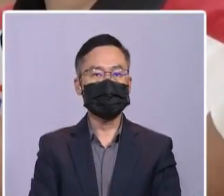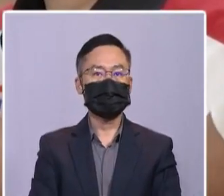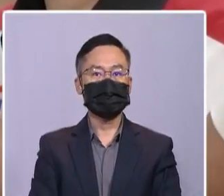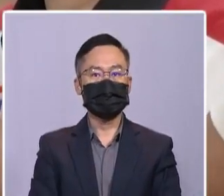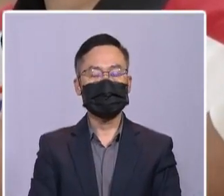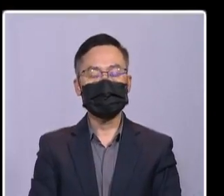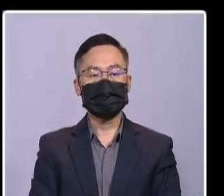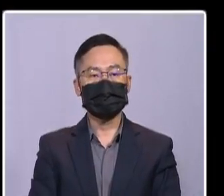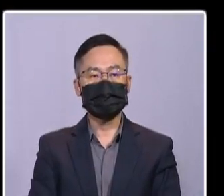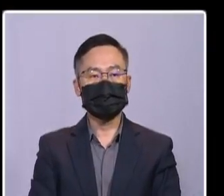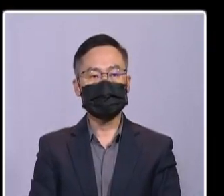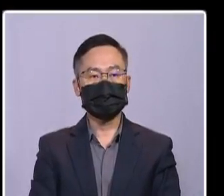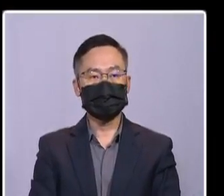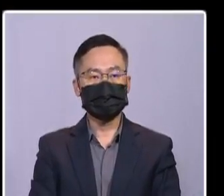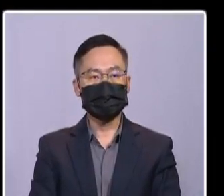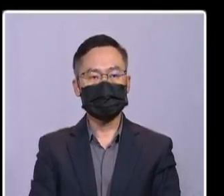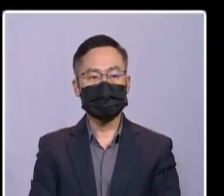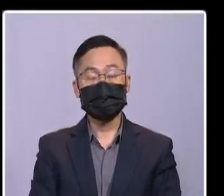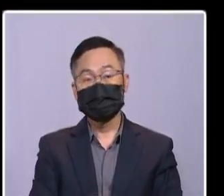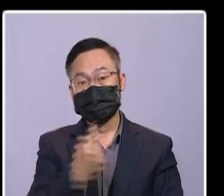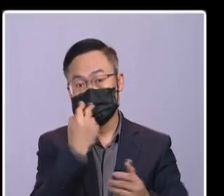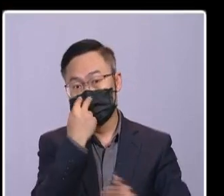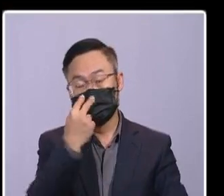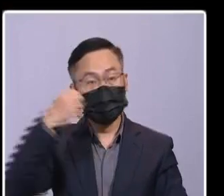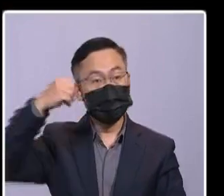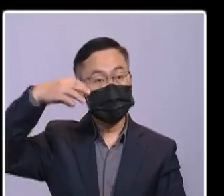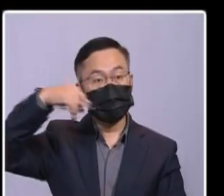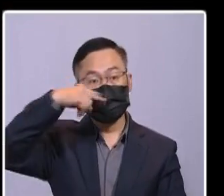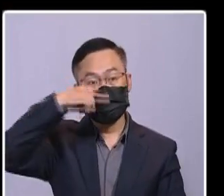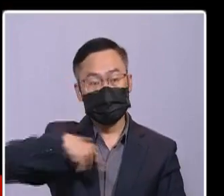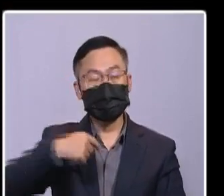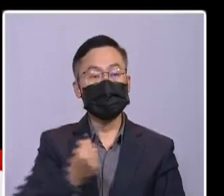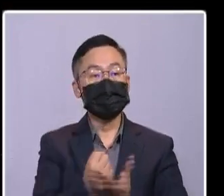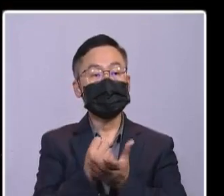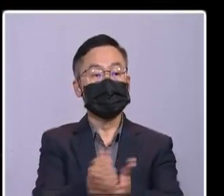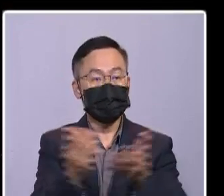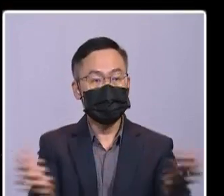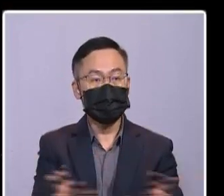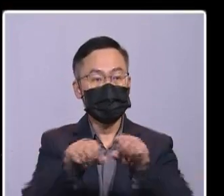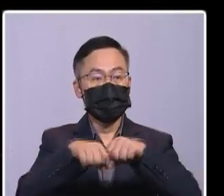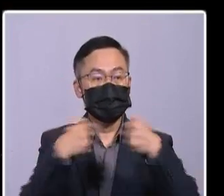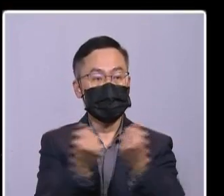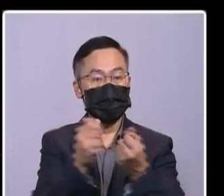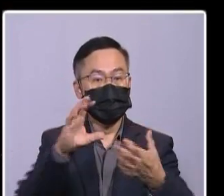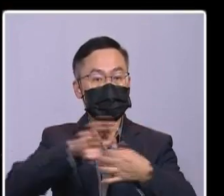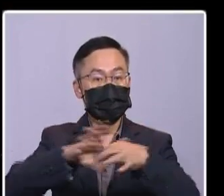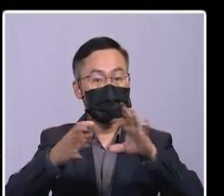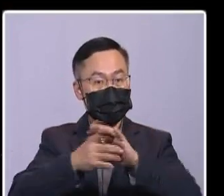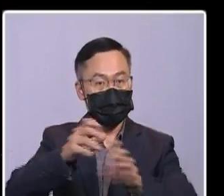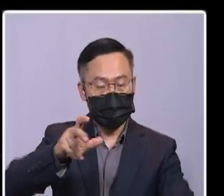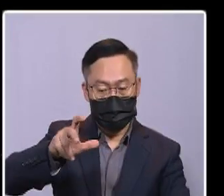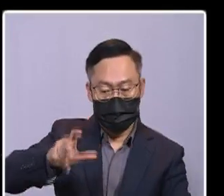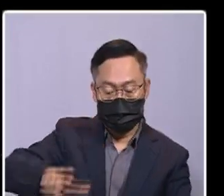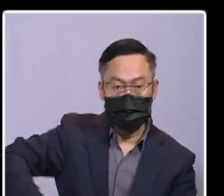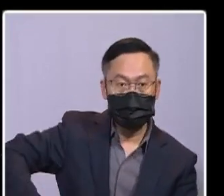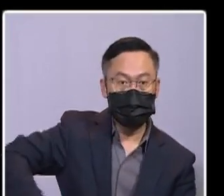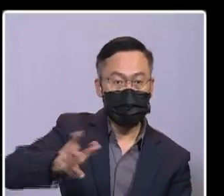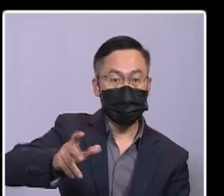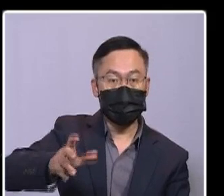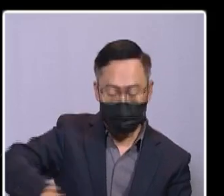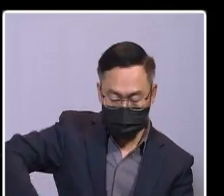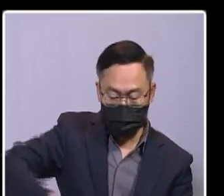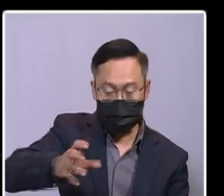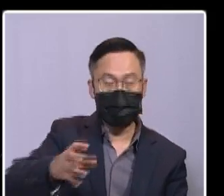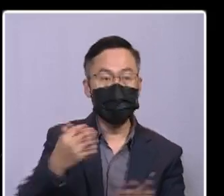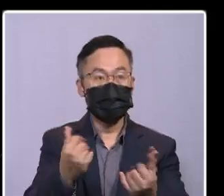ดูกันต่อนะครับที่ข้าวของการไฟฟ้าผลิตแห่งประเทศไทยนะครับในฐานะผู้สับสนสมาคมกีฬาเปตองแห่งประเทศไทยก็ร่วมแสดงความยินดีๆ